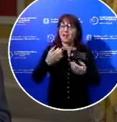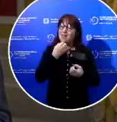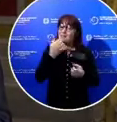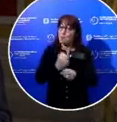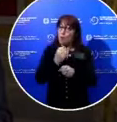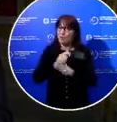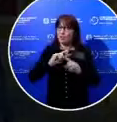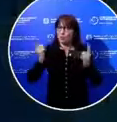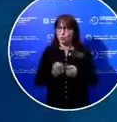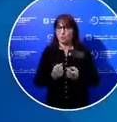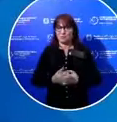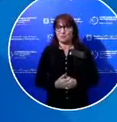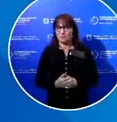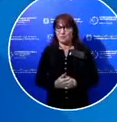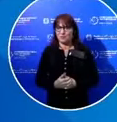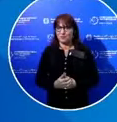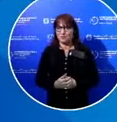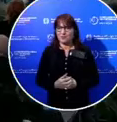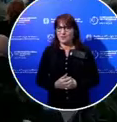lavoro.